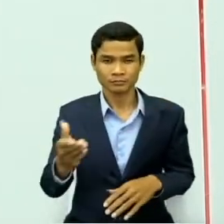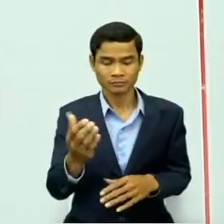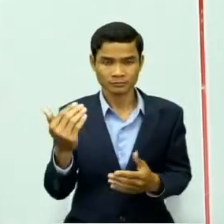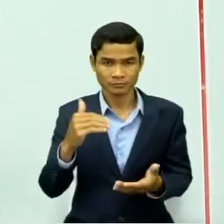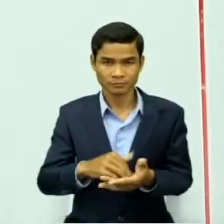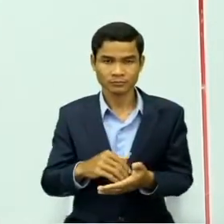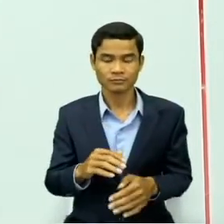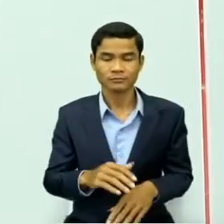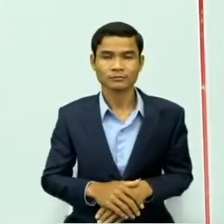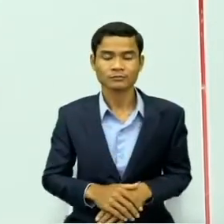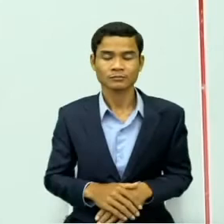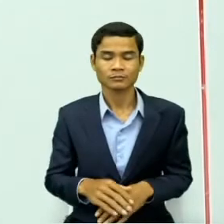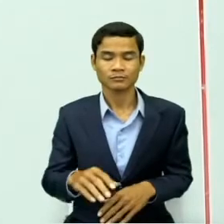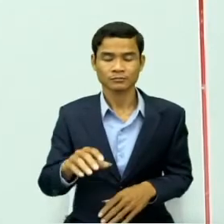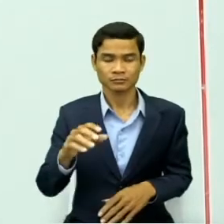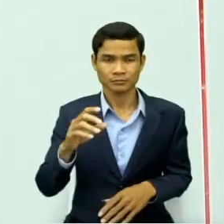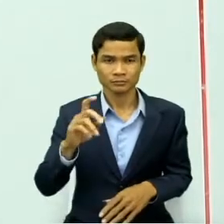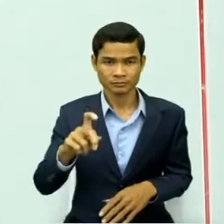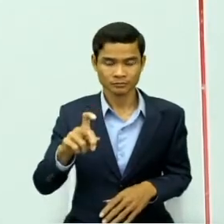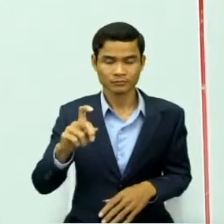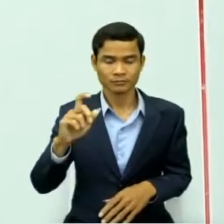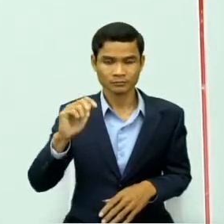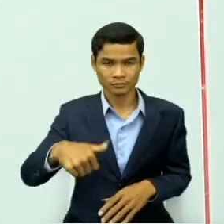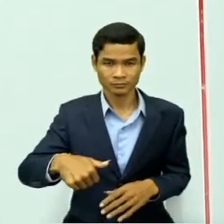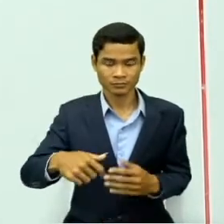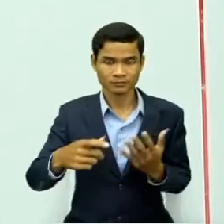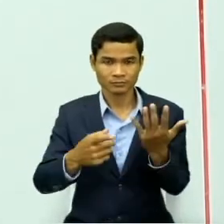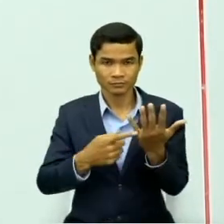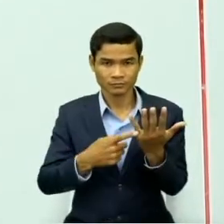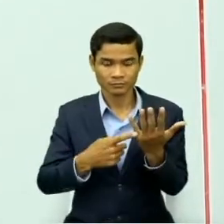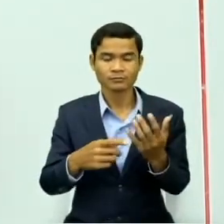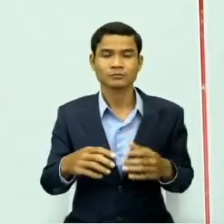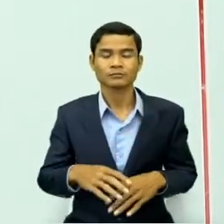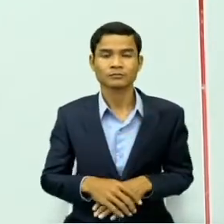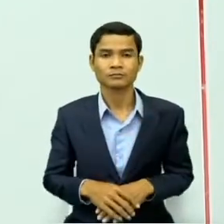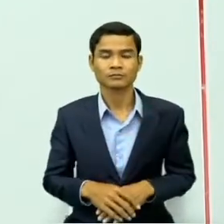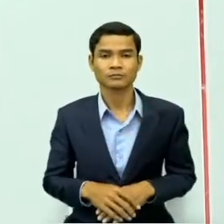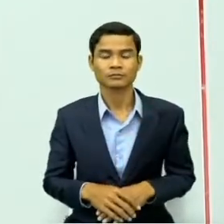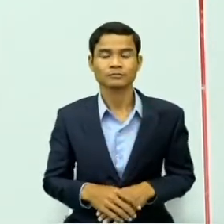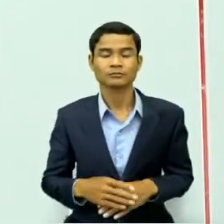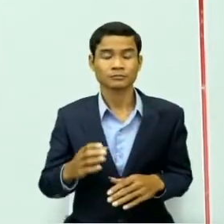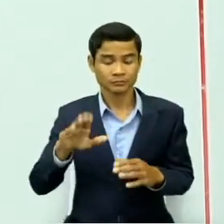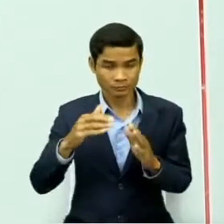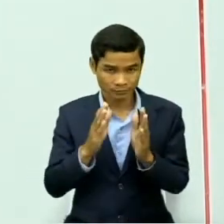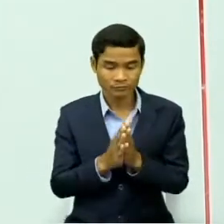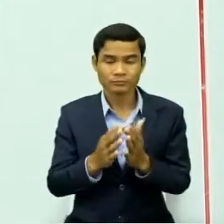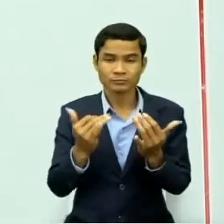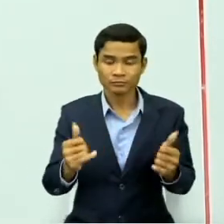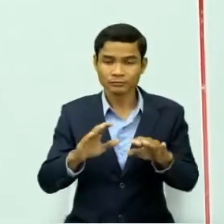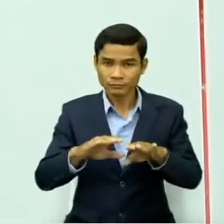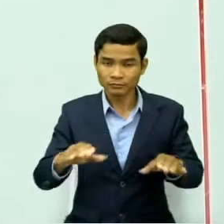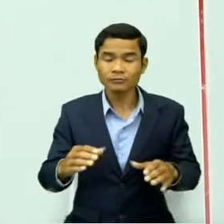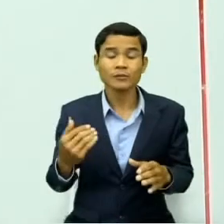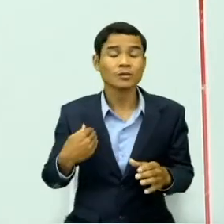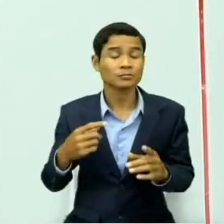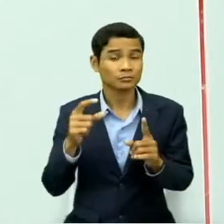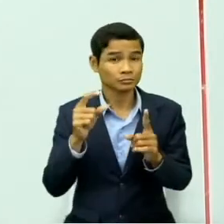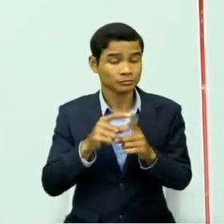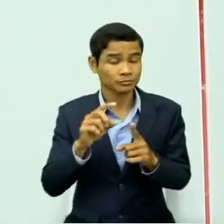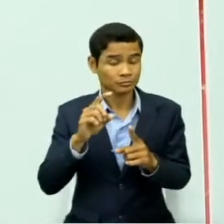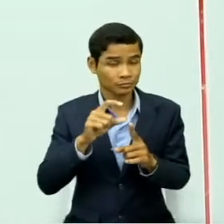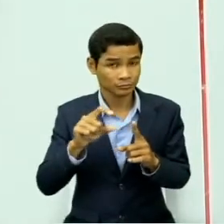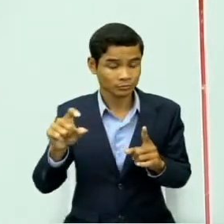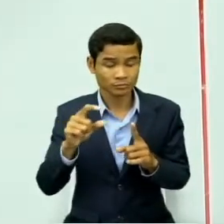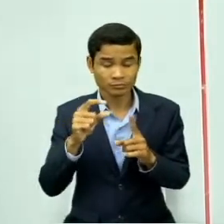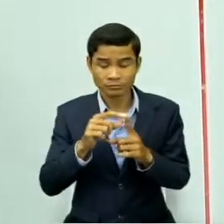tiết ná. Phnơ ế phnê. Chà, ốc con này lấy nó xa mùi chiên tiết. Con tiêm khuôn